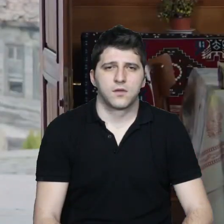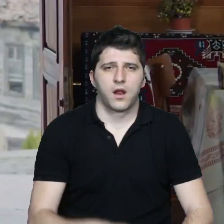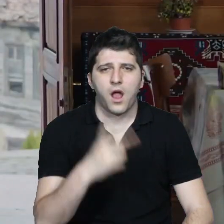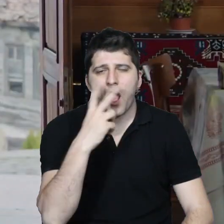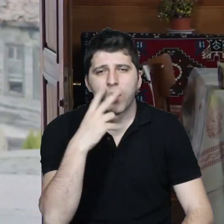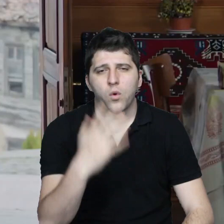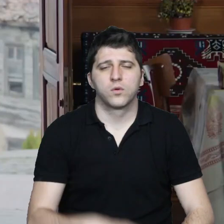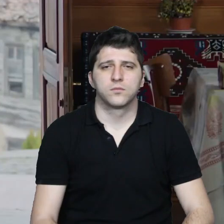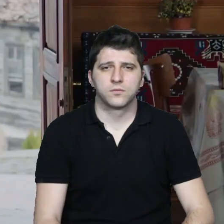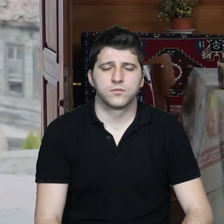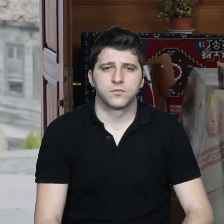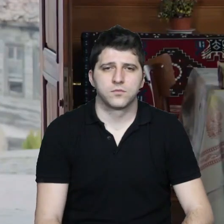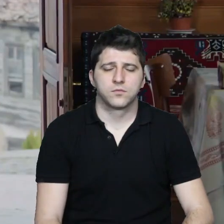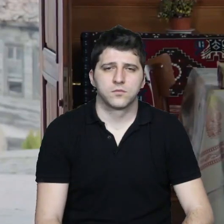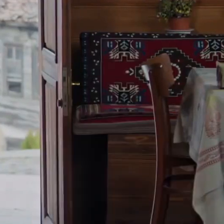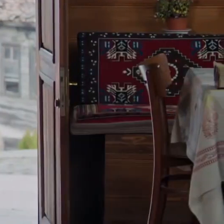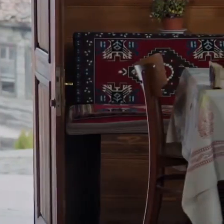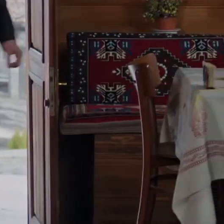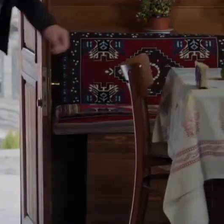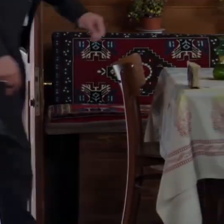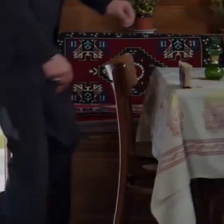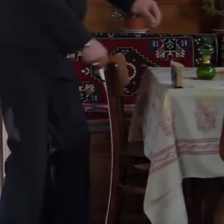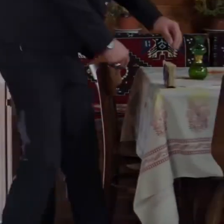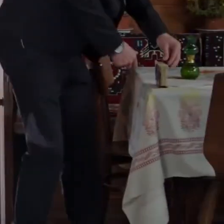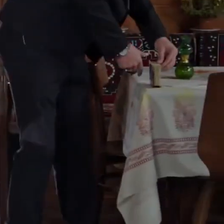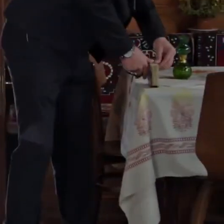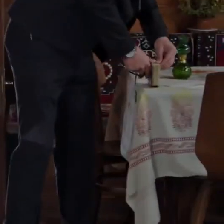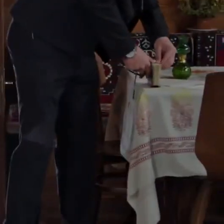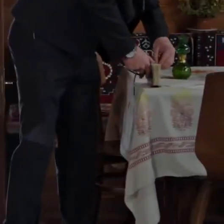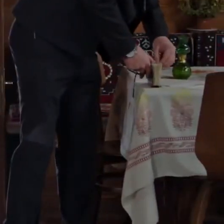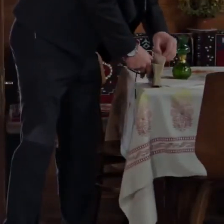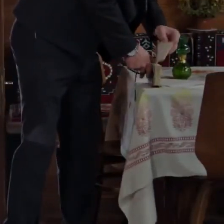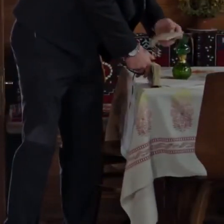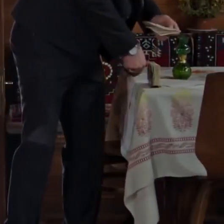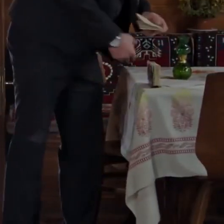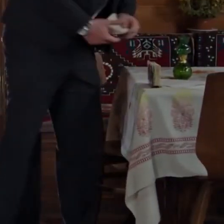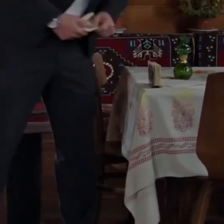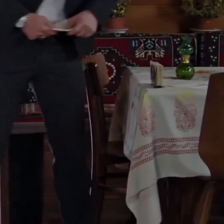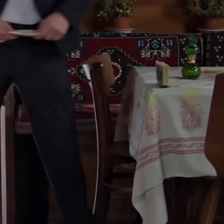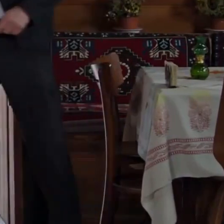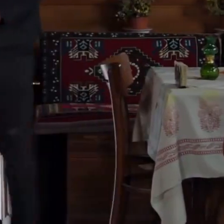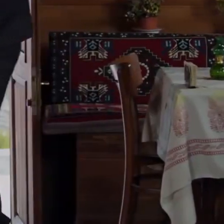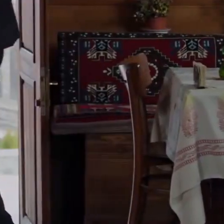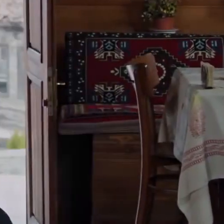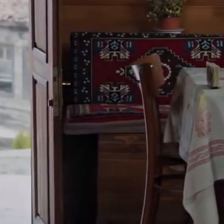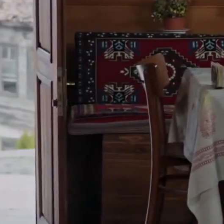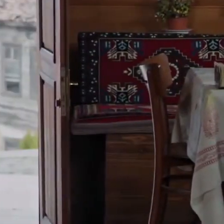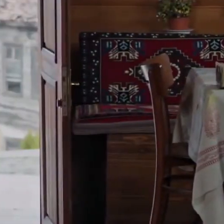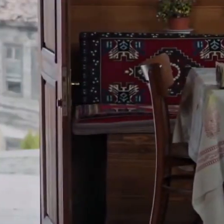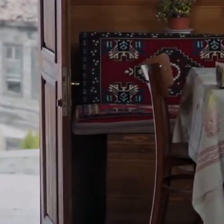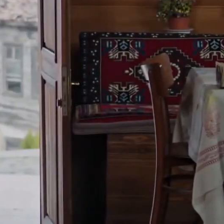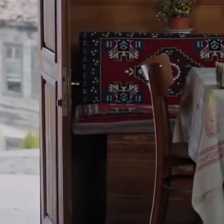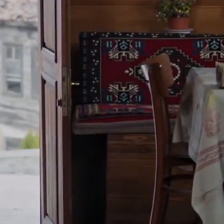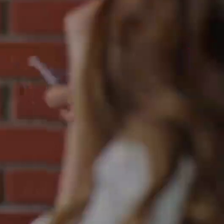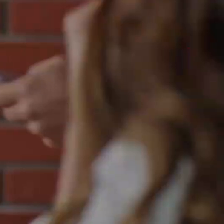Ağlıyor. Oral'a gösterdi. Oral kilitlendi kaldı. Ne yapsın bilemeyip arka masadan peçete getirdi Burcu'ya. İsmail parayı uzattı